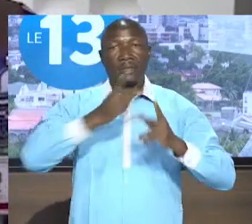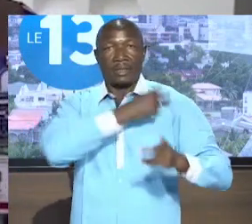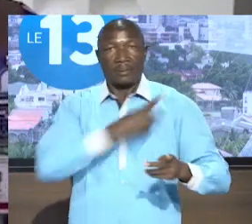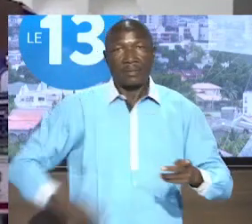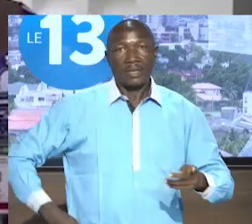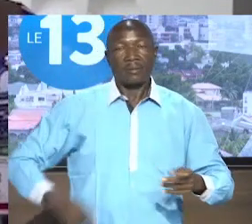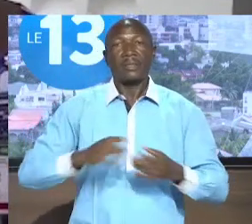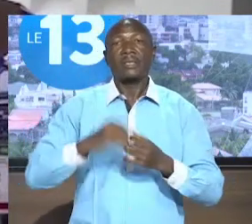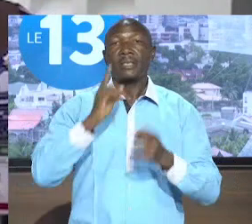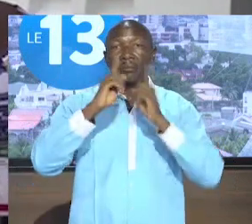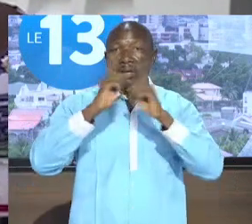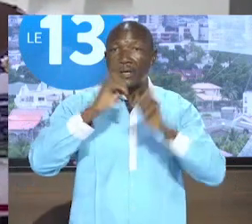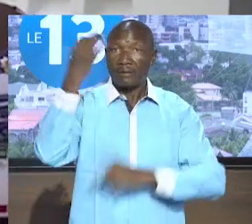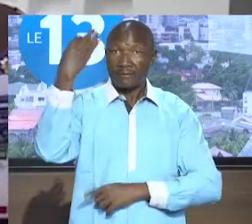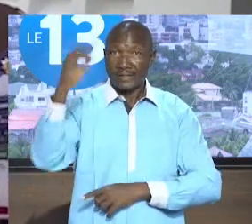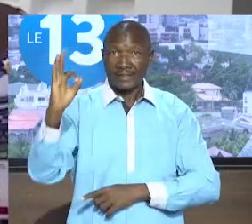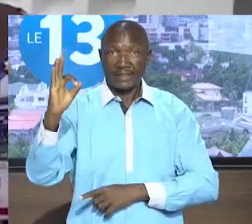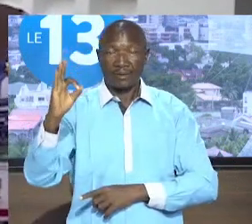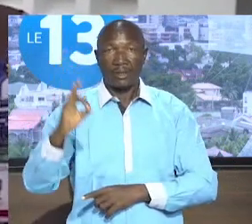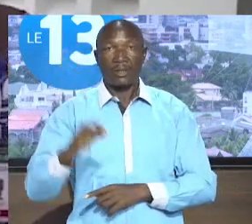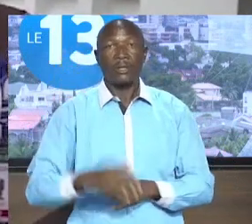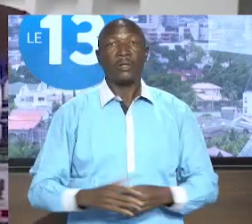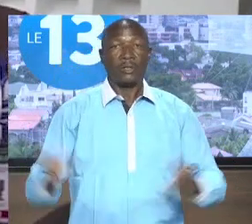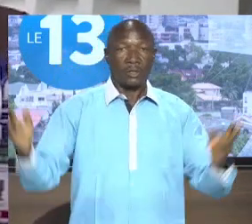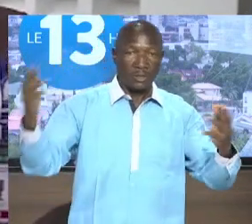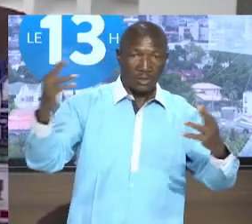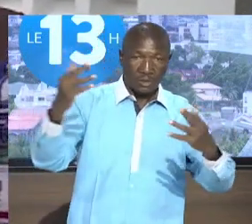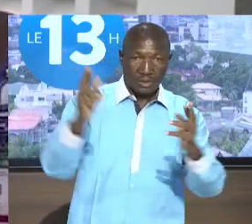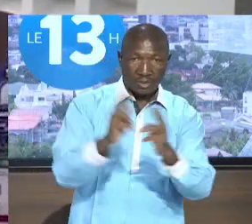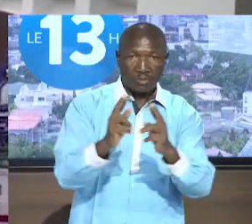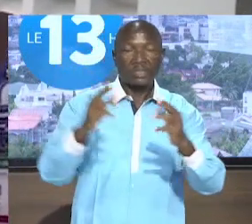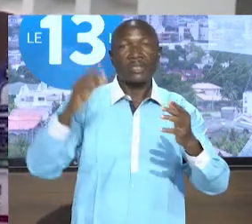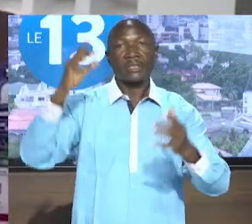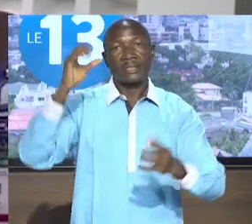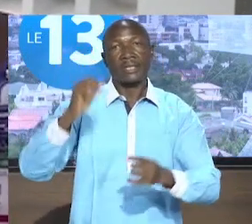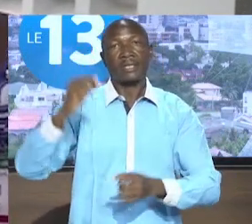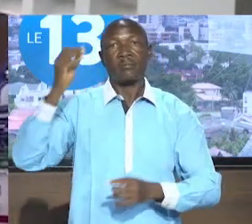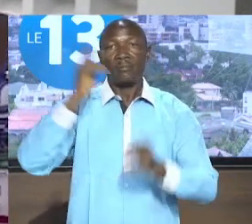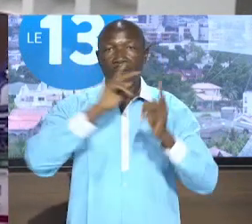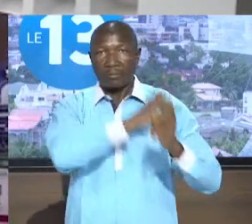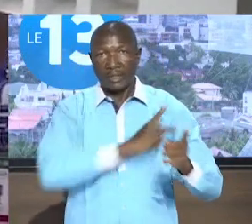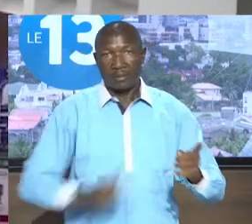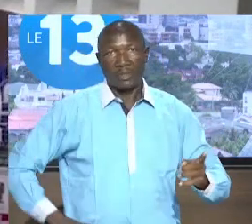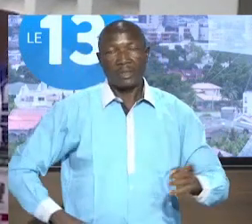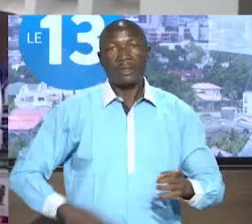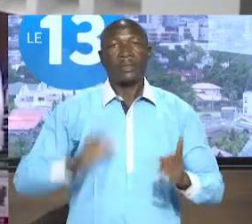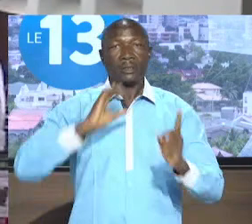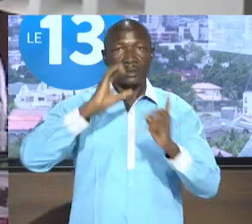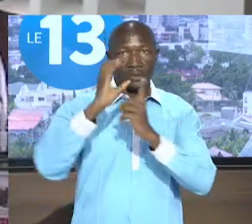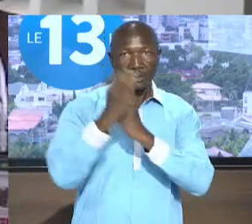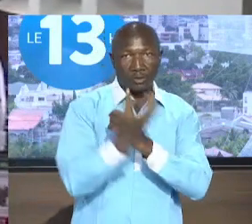la langue française, de rapprocher ces parlements, mais aussi leur culture,